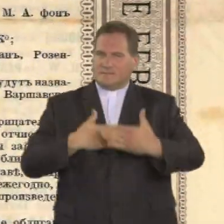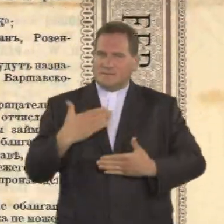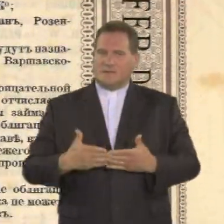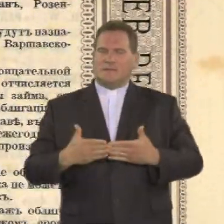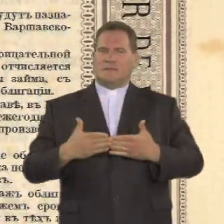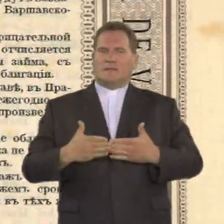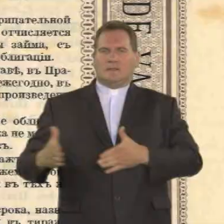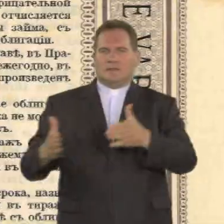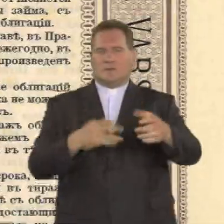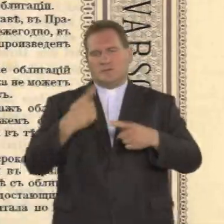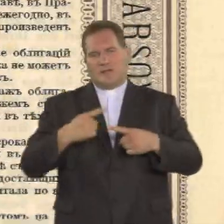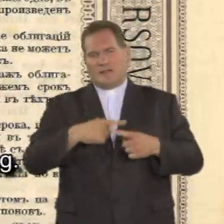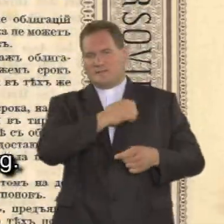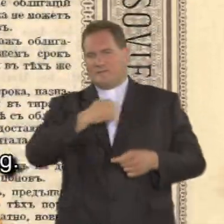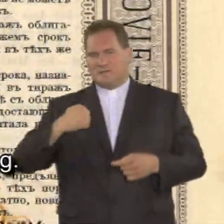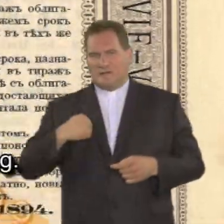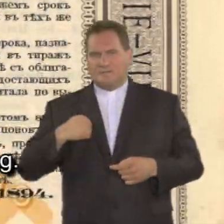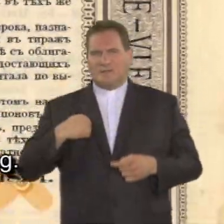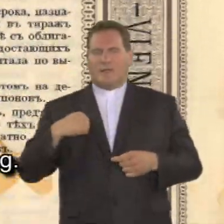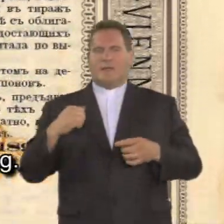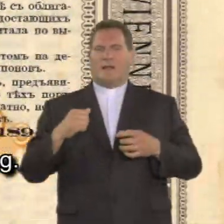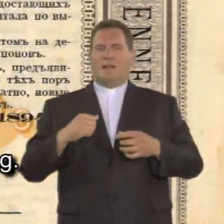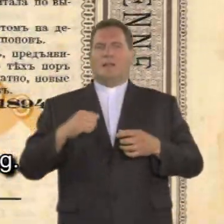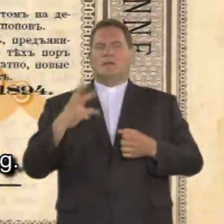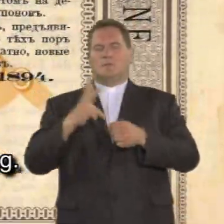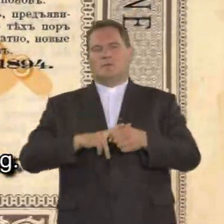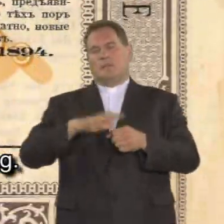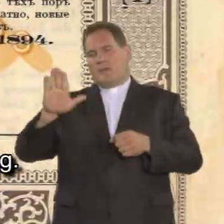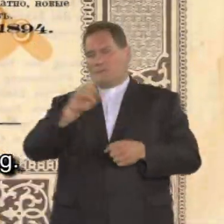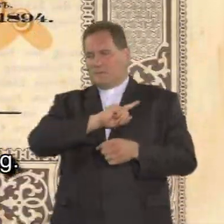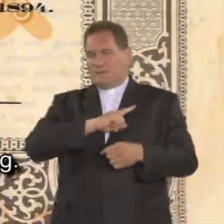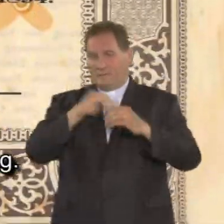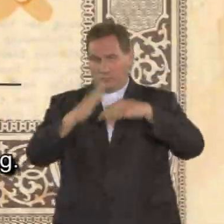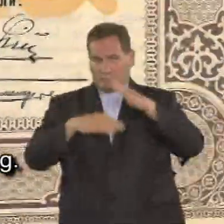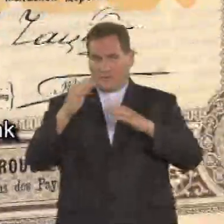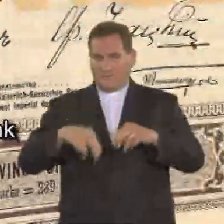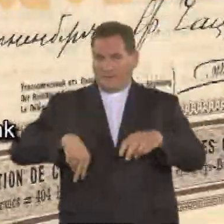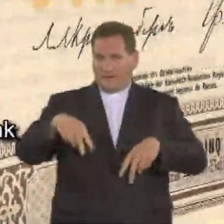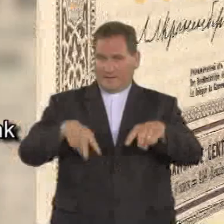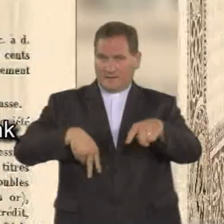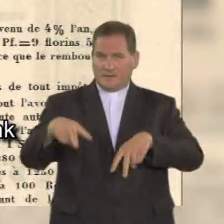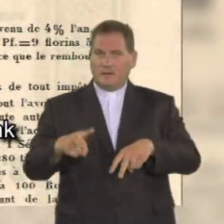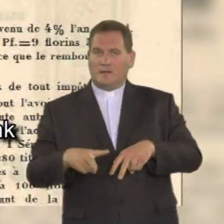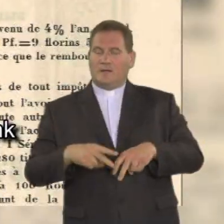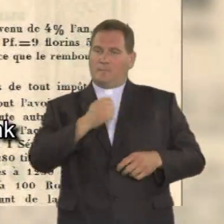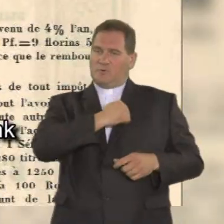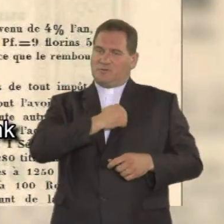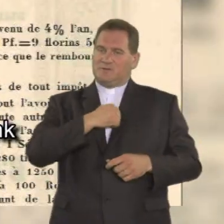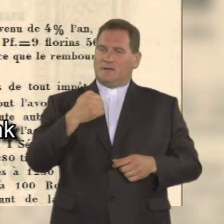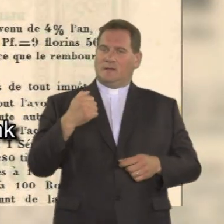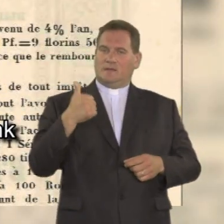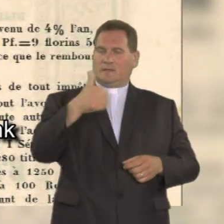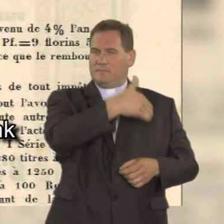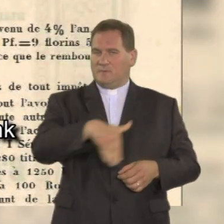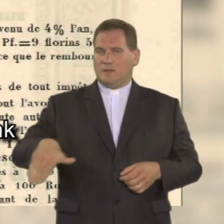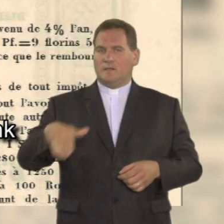Żelaznej warszawsko-wiedeńskiej, które miało nadzorować budowę linii. Zaciągnięto 1 000 000 rubli